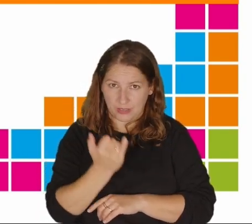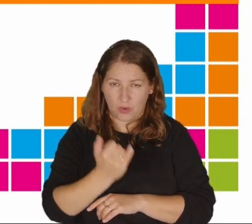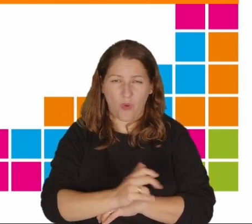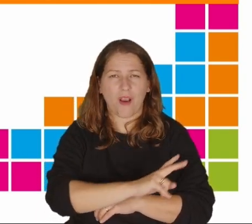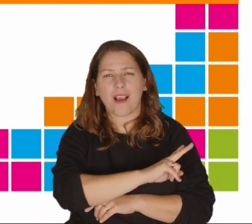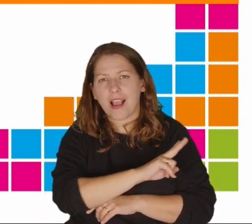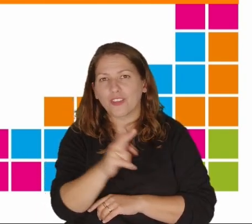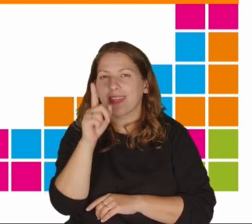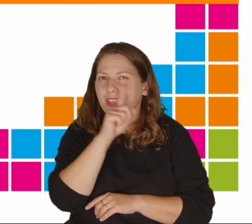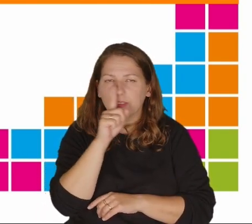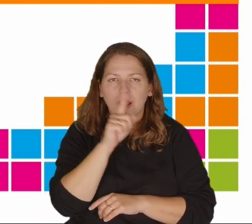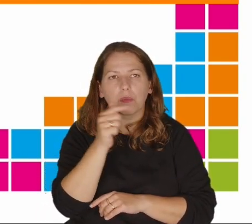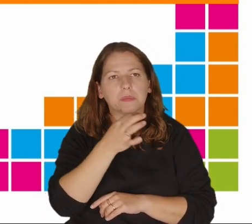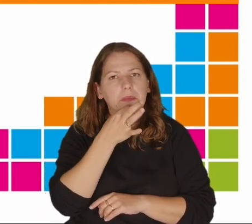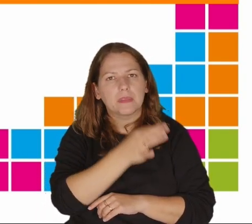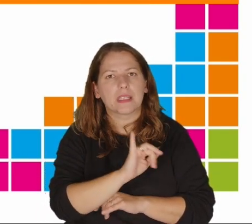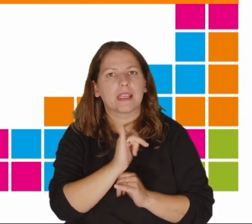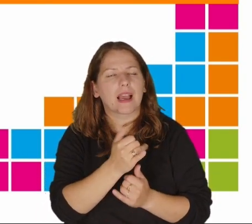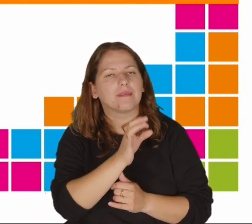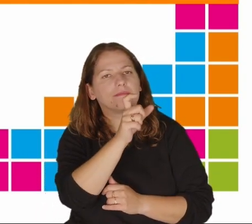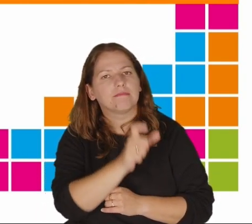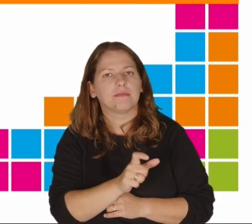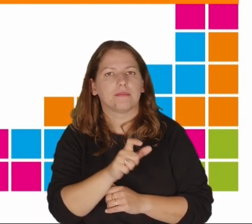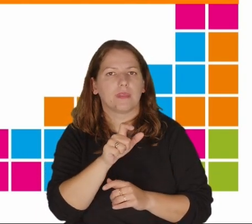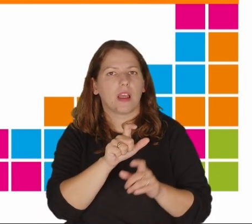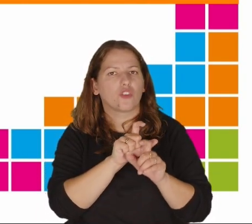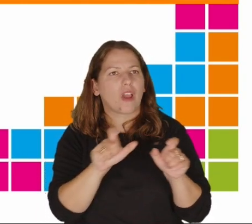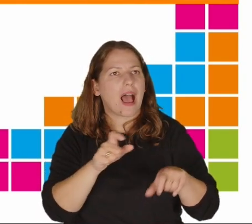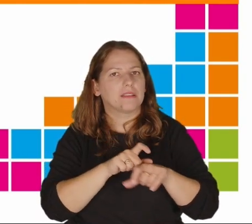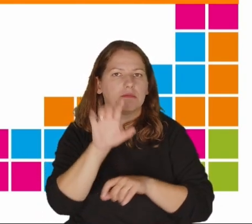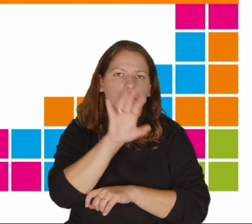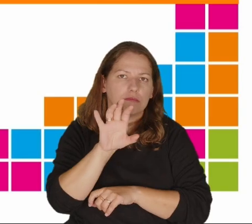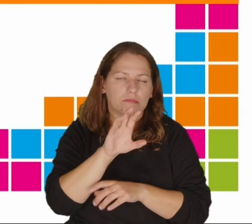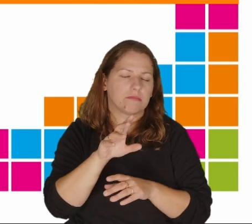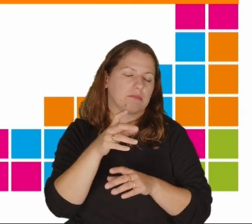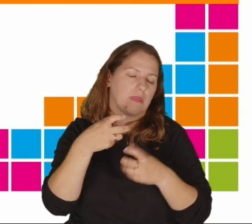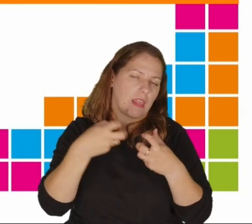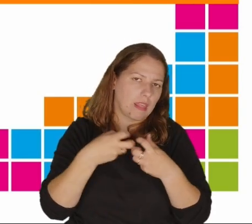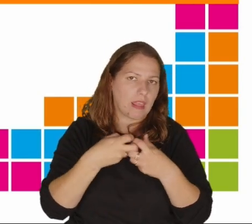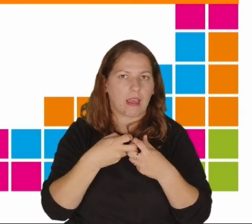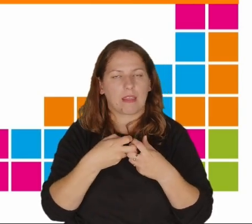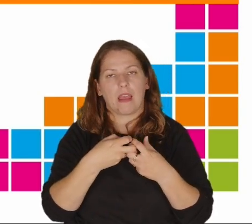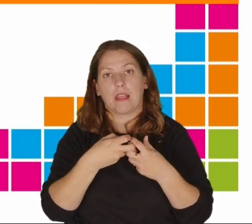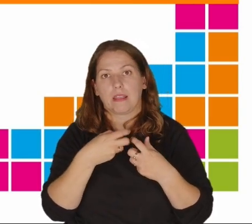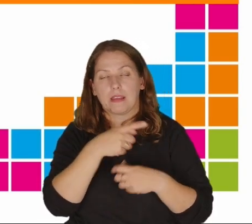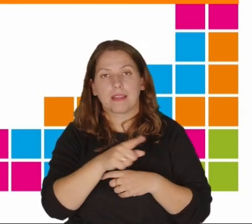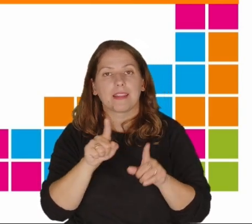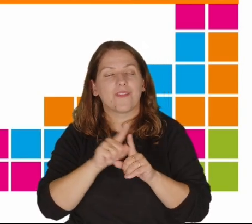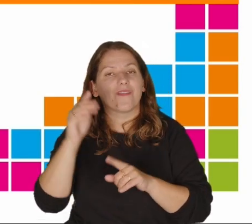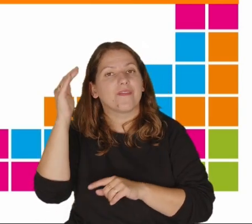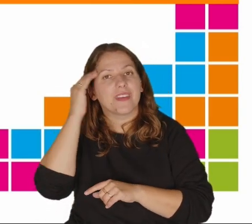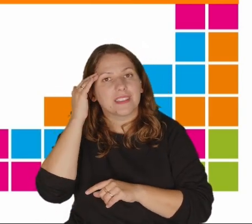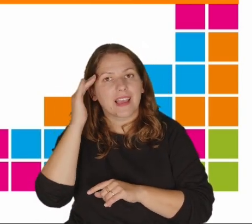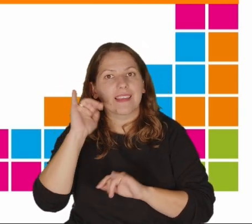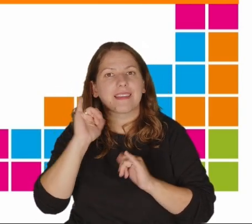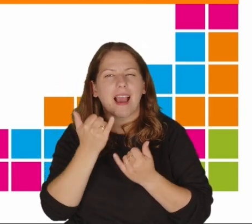każdego nastolatka musimy spytać o to, jaki jest jego czas ekranowy, w jaki sposób on spędza czas w internecie i mieć wiedzę,